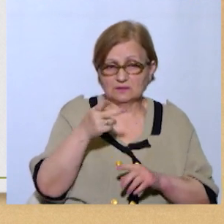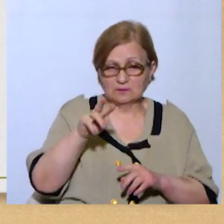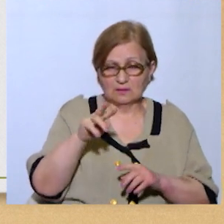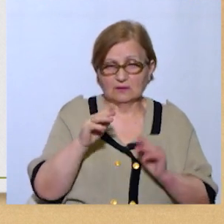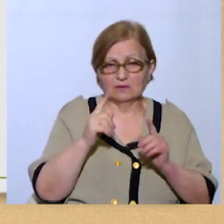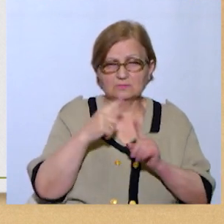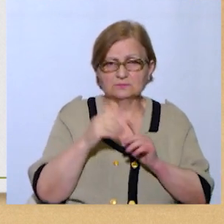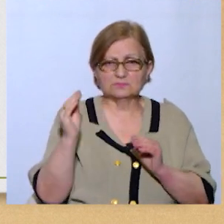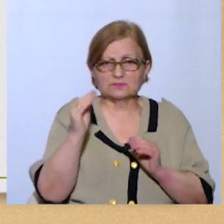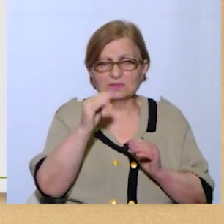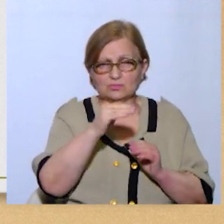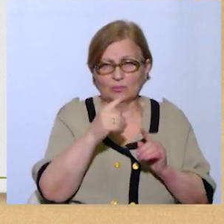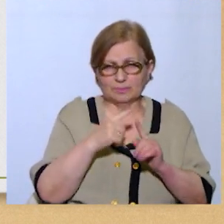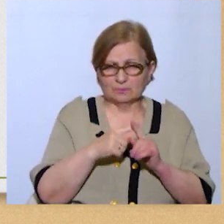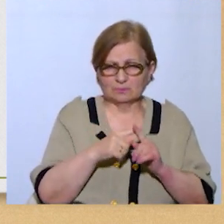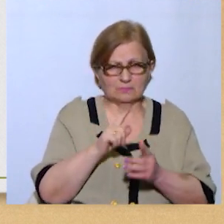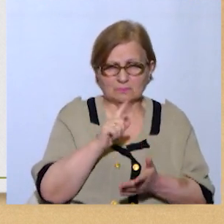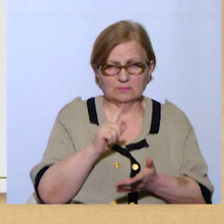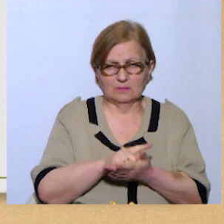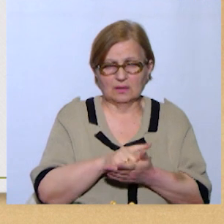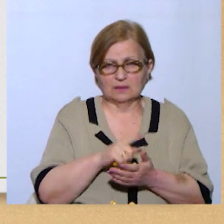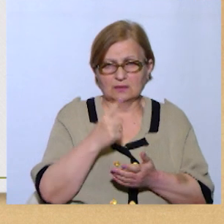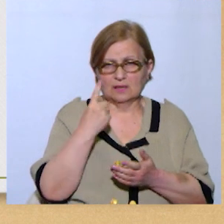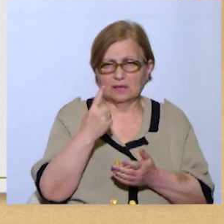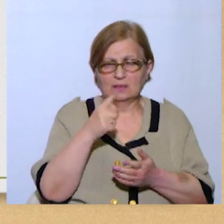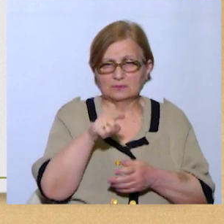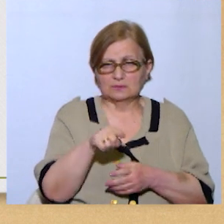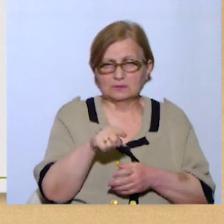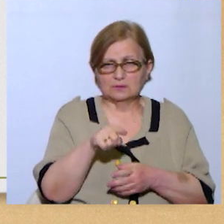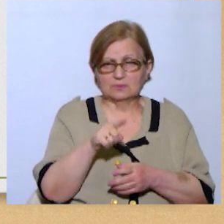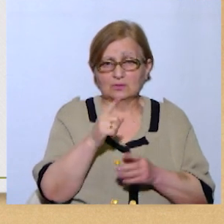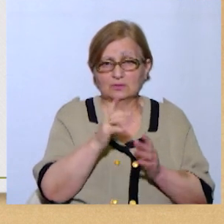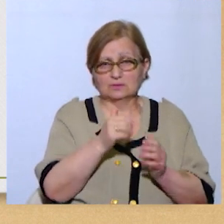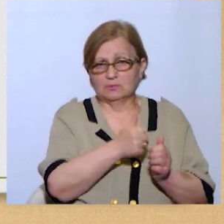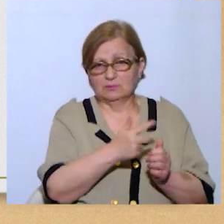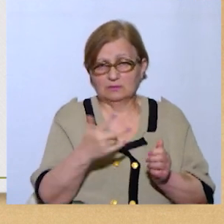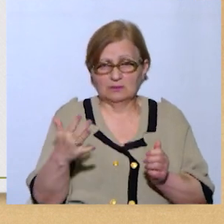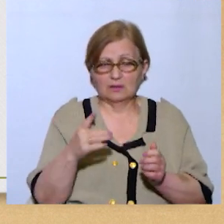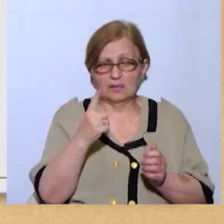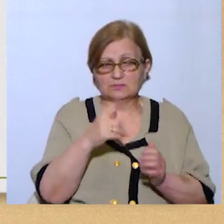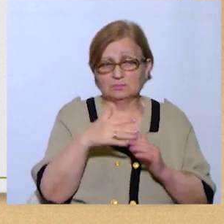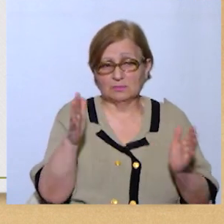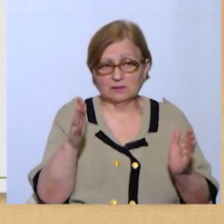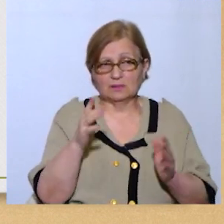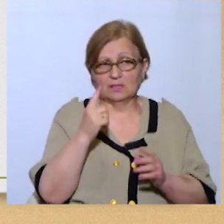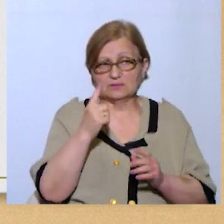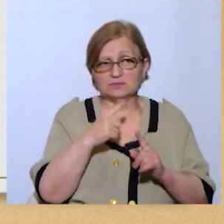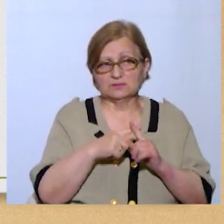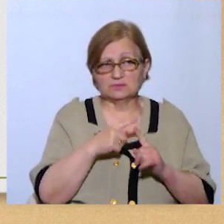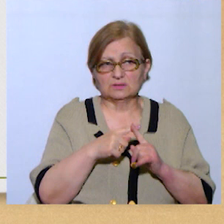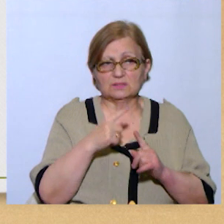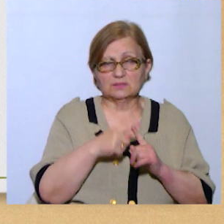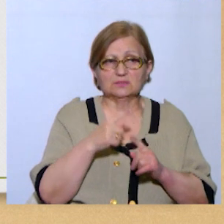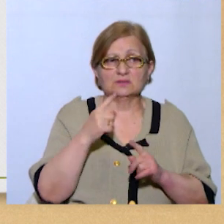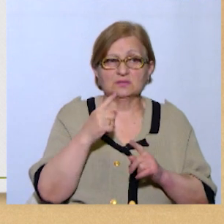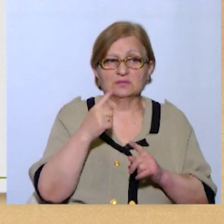ზრდადობით აუცილებლად ამ ვარიანტებიდან ერთ-ერთი ამ შემთხვევით დაალაგდება. თუ x 1-ზე მეტი ანტოლია, 1 x